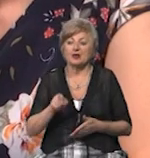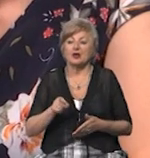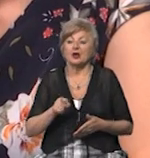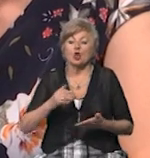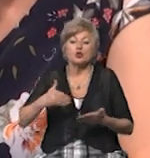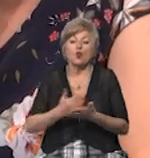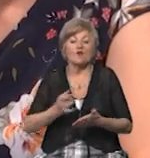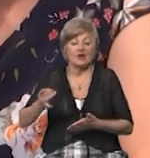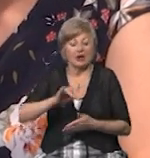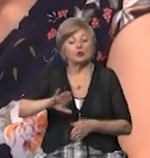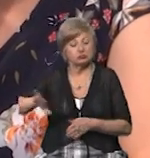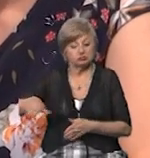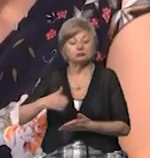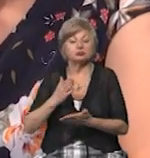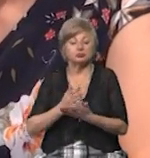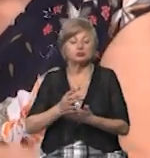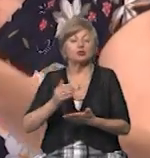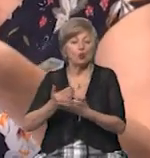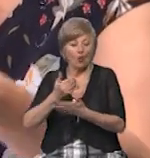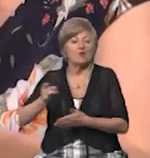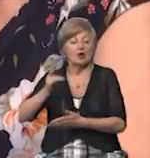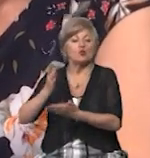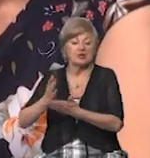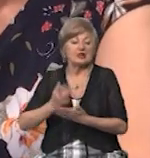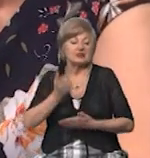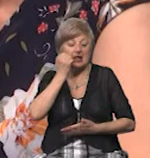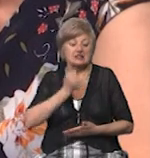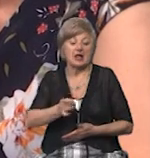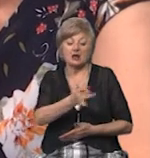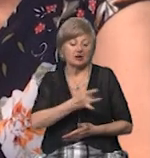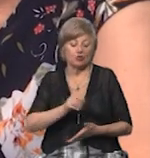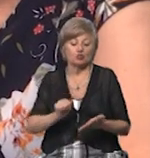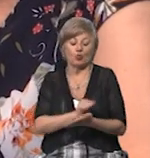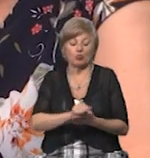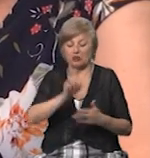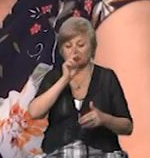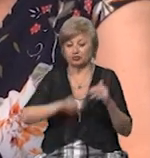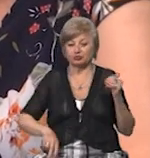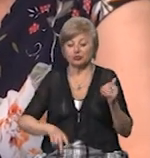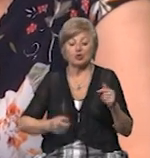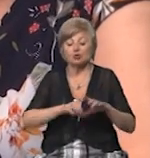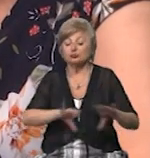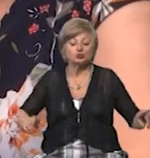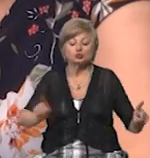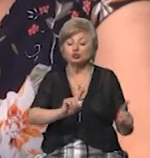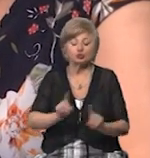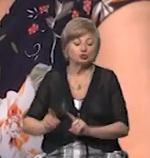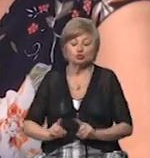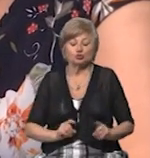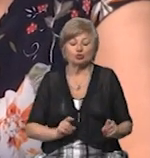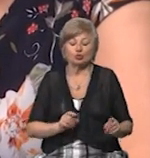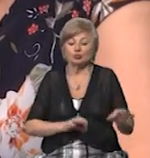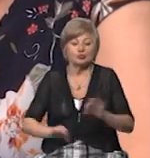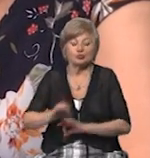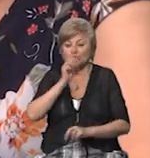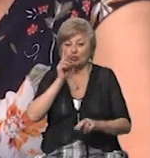нових районів. Ага. Крім там Бородинського, Бабурки. Ті, що розбудовувалися вже після 70-х. Так. Да. А старі райони, там схеми